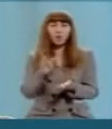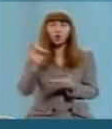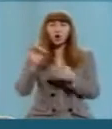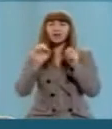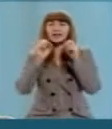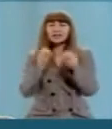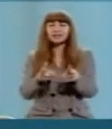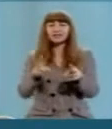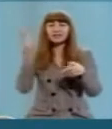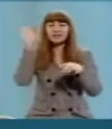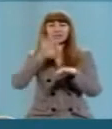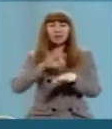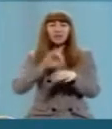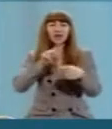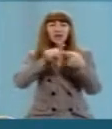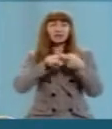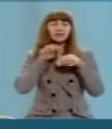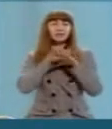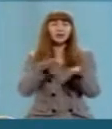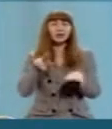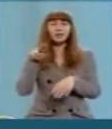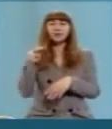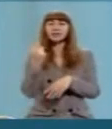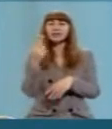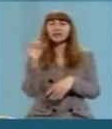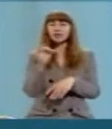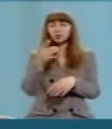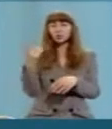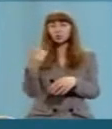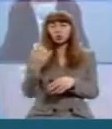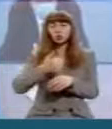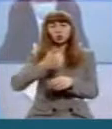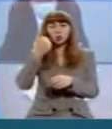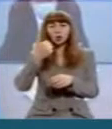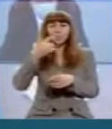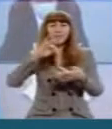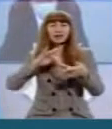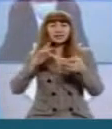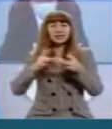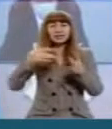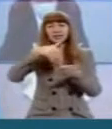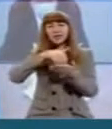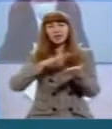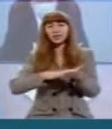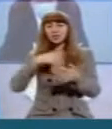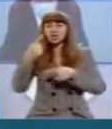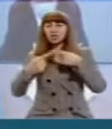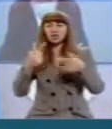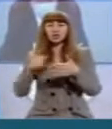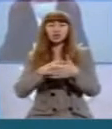Облыстардағы ведомстволардың басшылары өздерін дағдарыстың тиімді менеджерлері ретінде көрсете